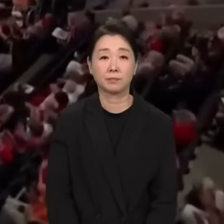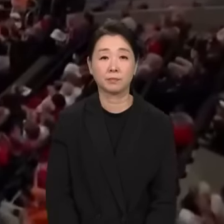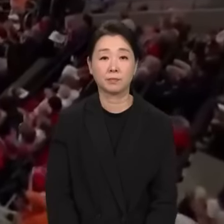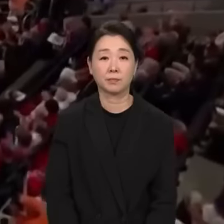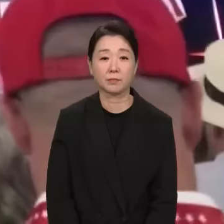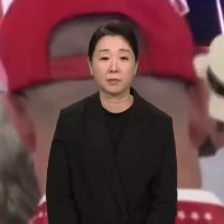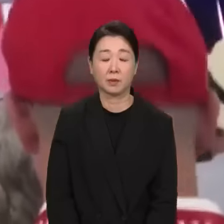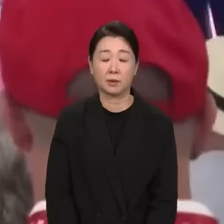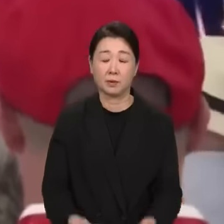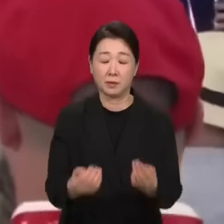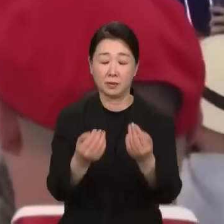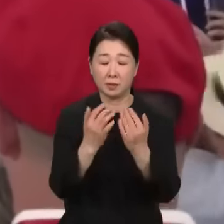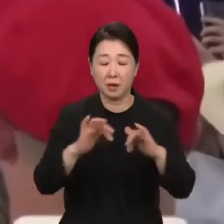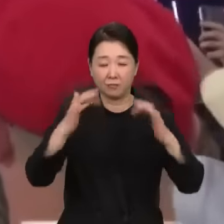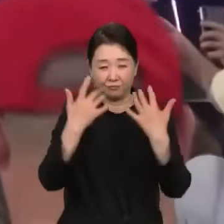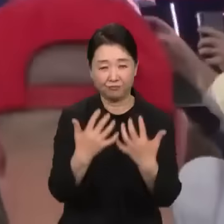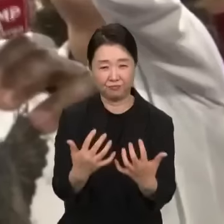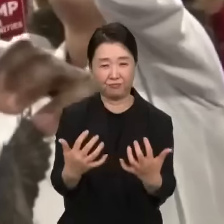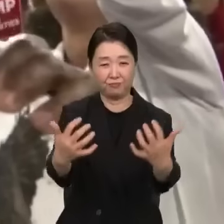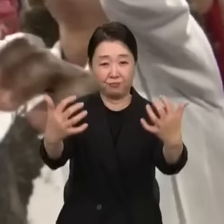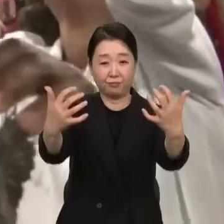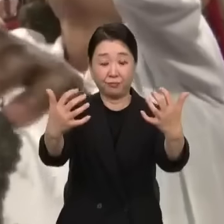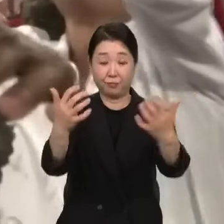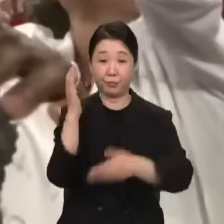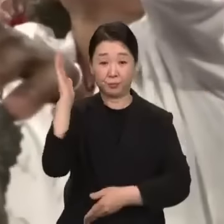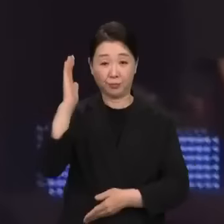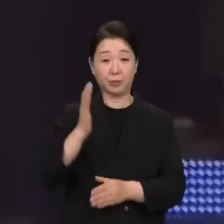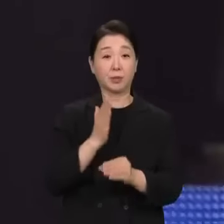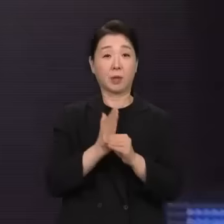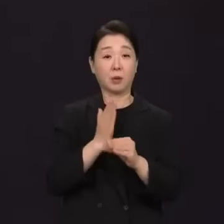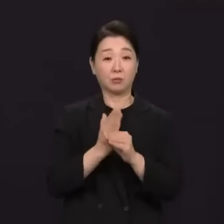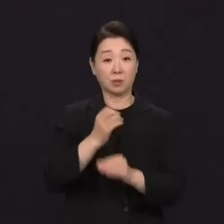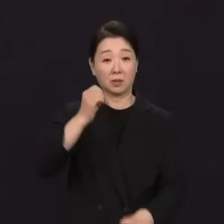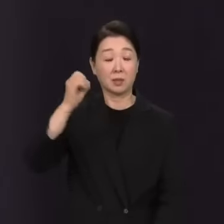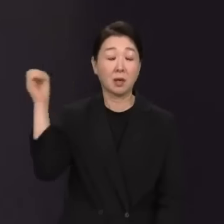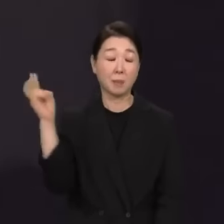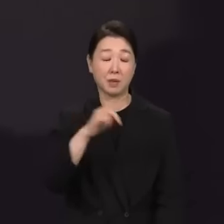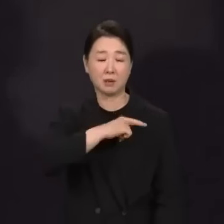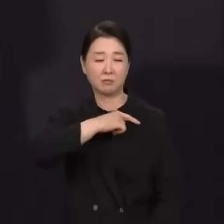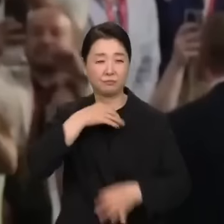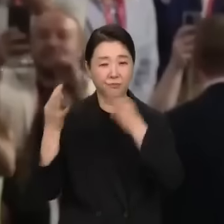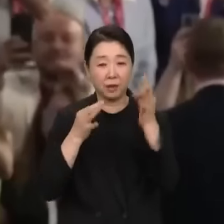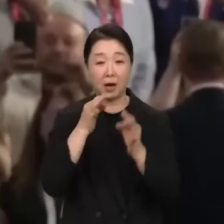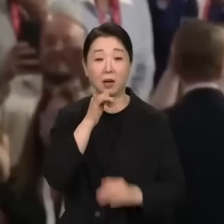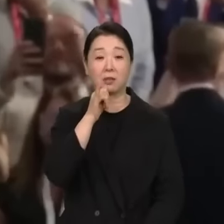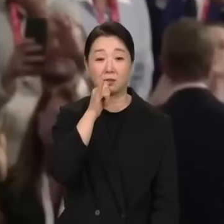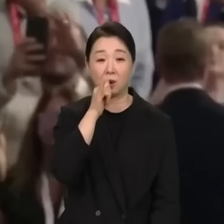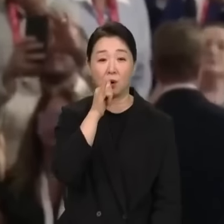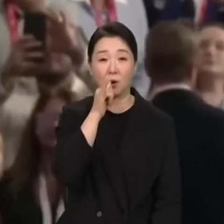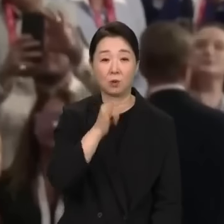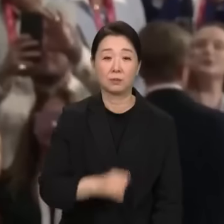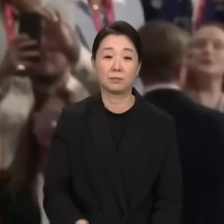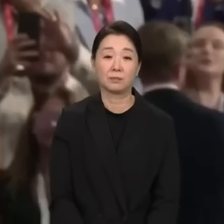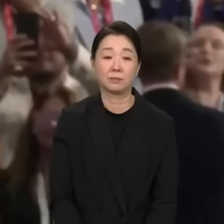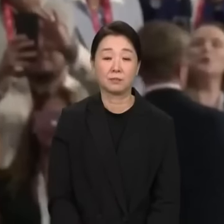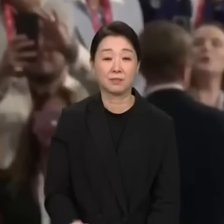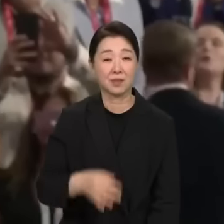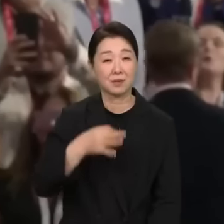수천 명의 인파로 가득 찬 공화당 전당대회장. 갑자기 커다란 함성이 터져나옵니다.